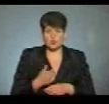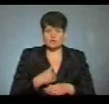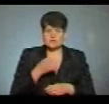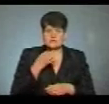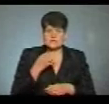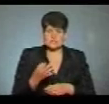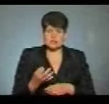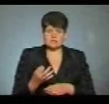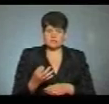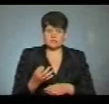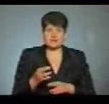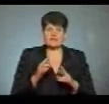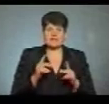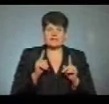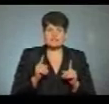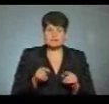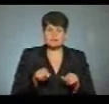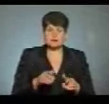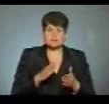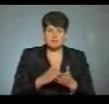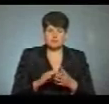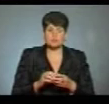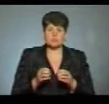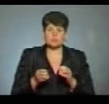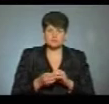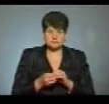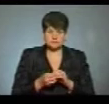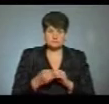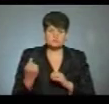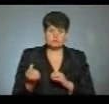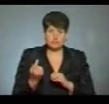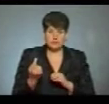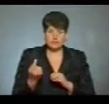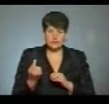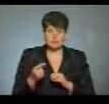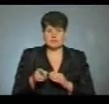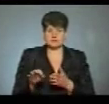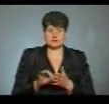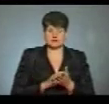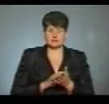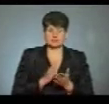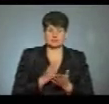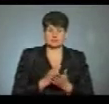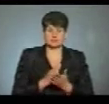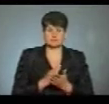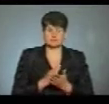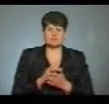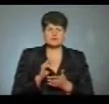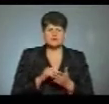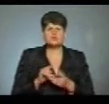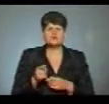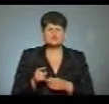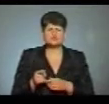що як тільки ми стикаємося з певною проблемою в області, так ми зразу ставимо питання,